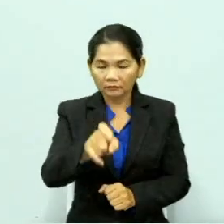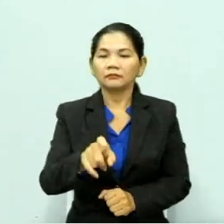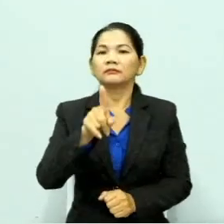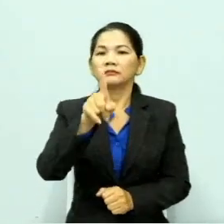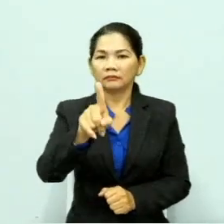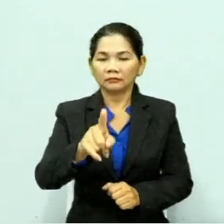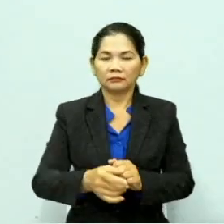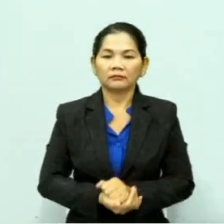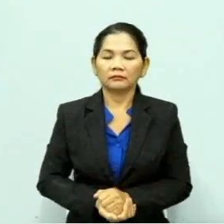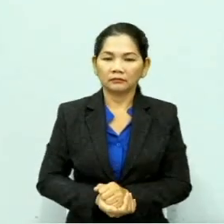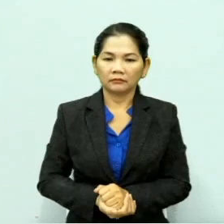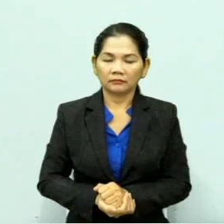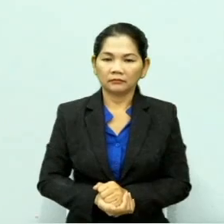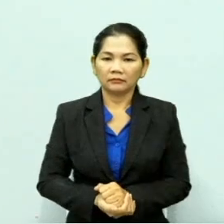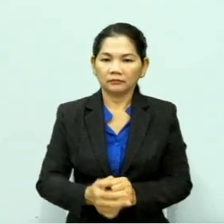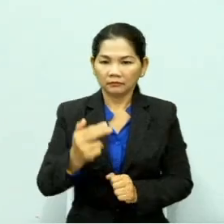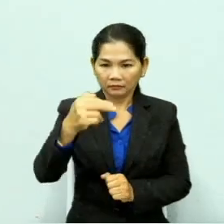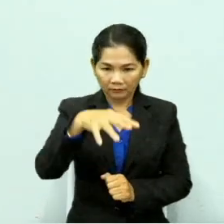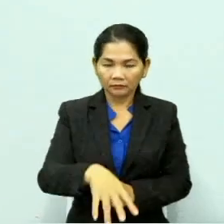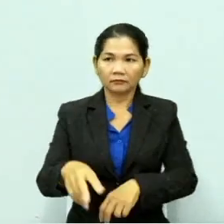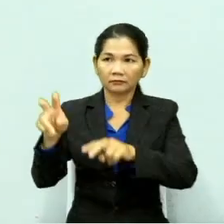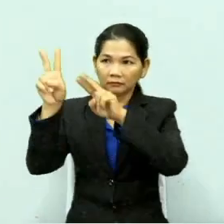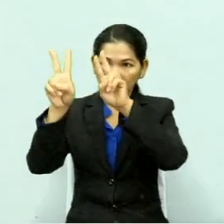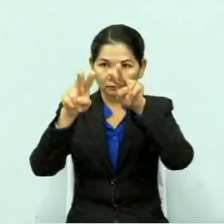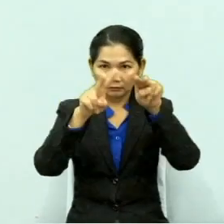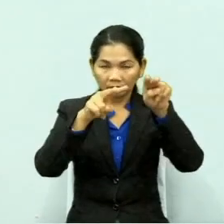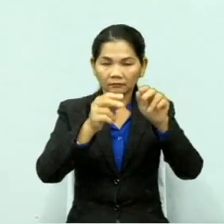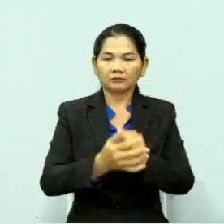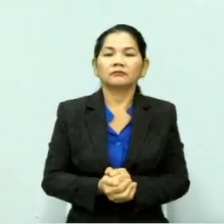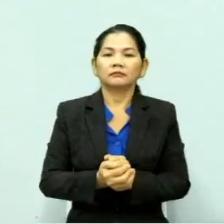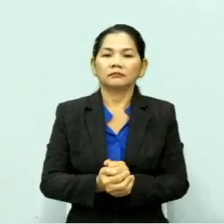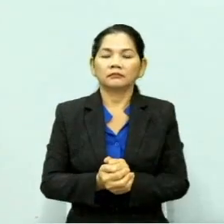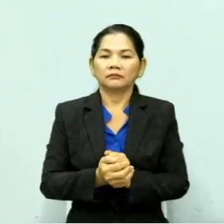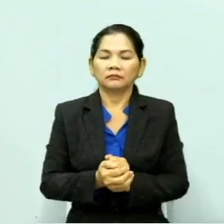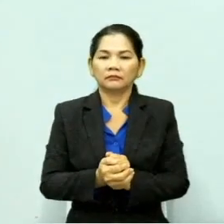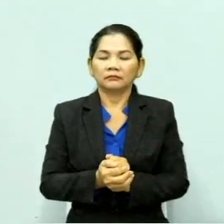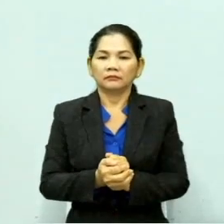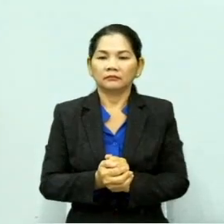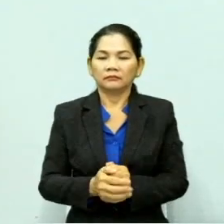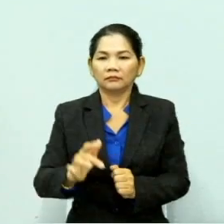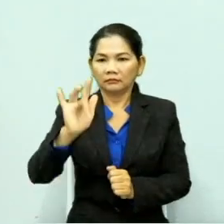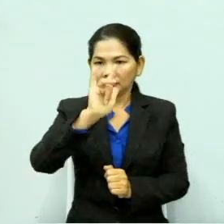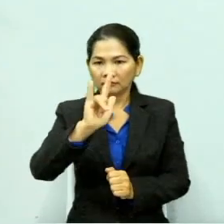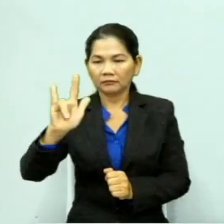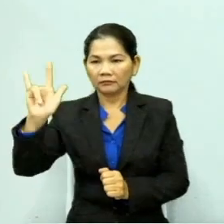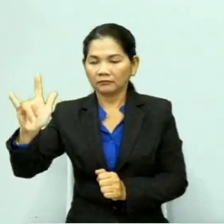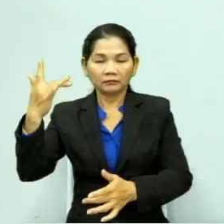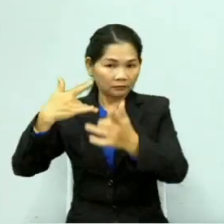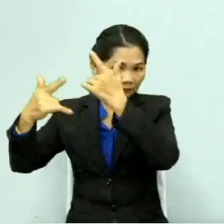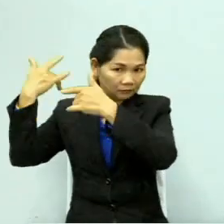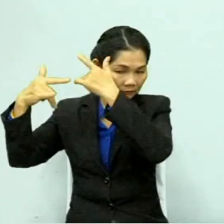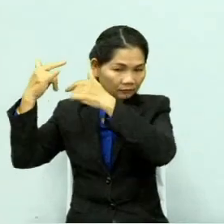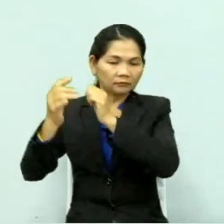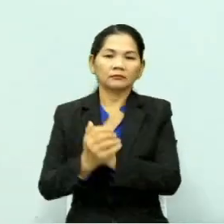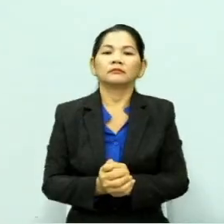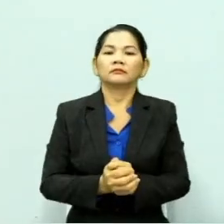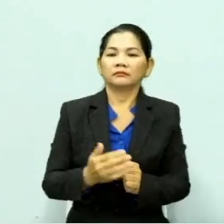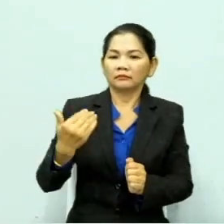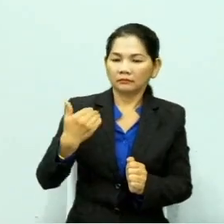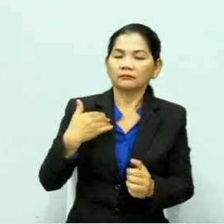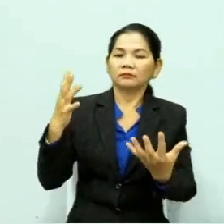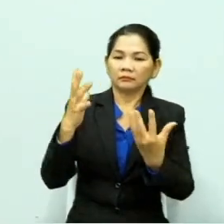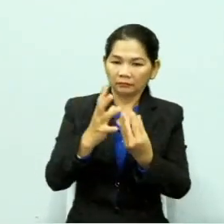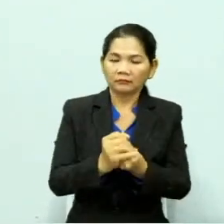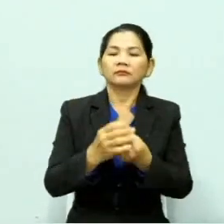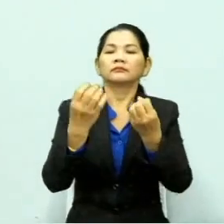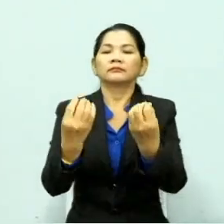mùi ta còn lại tê chó ba chia prà sàn bộ rán miến trầm